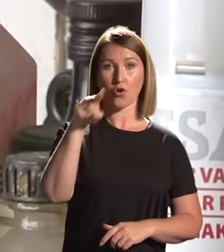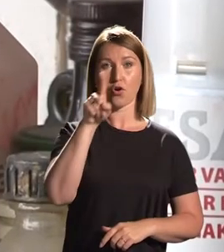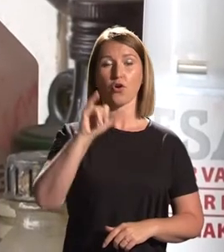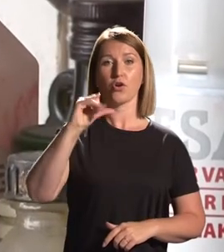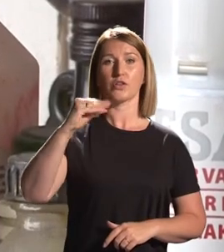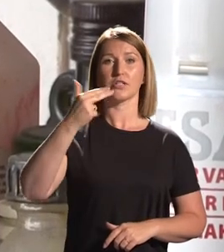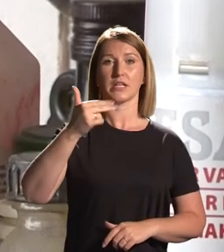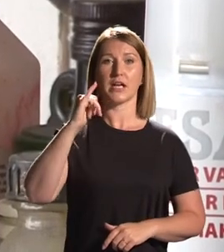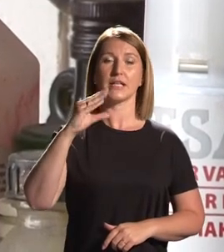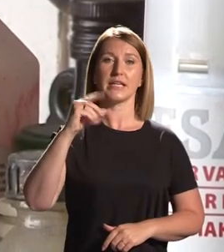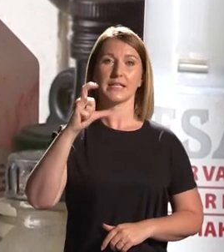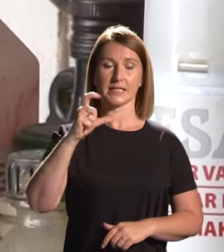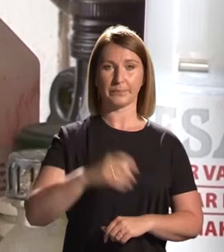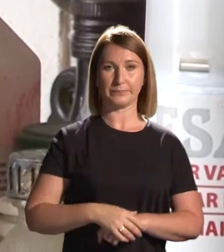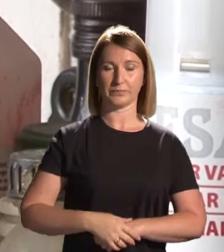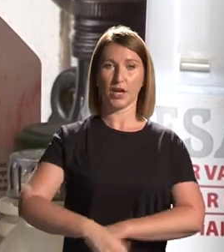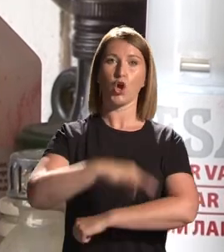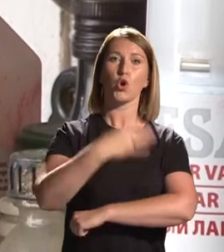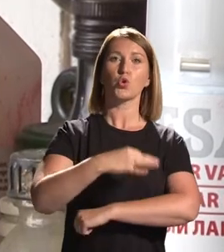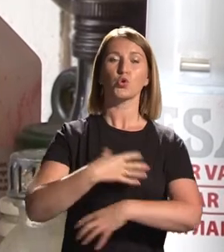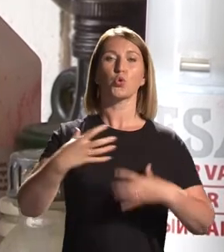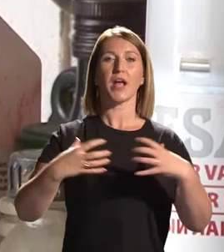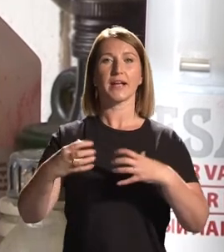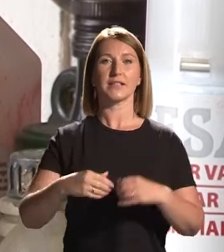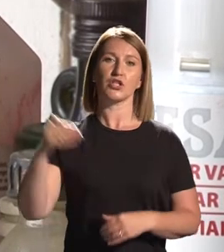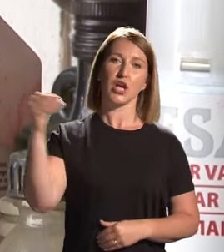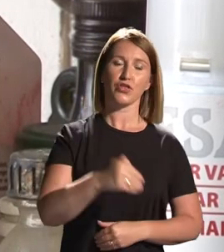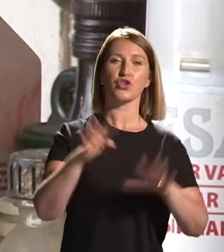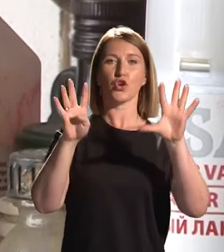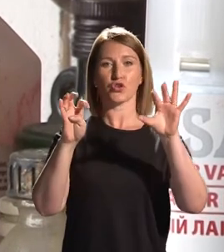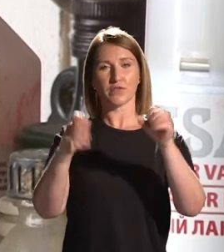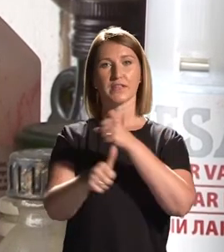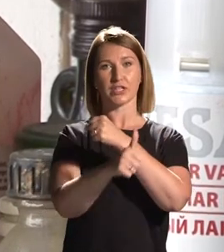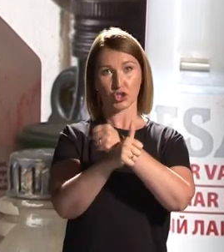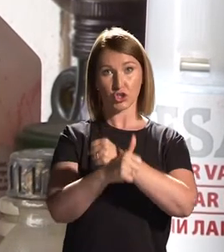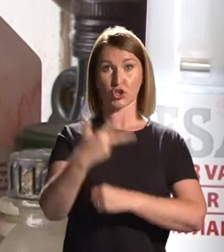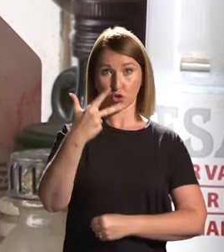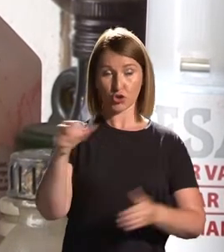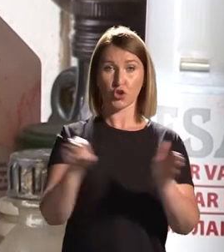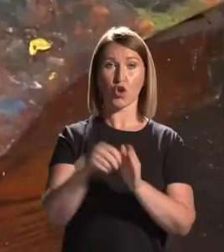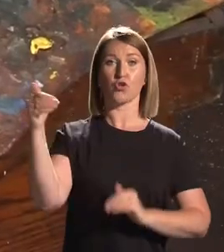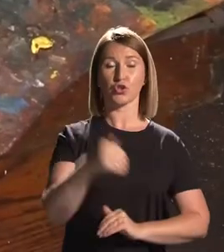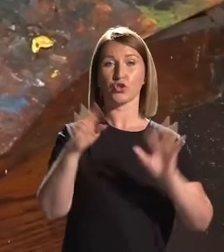Urodził się w 1943 roku w Ogrodzieńcu. Studia artystyczne odbył w latach